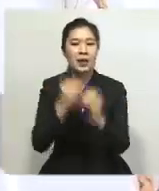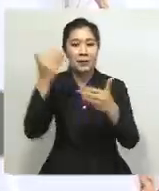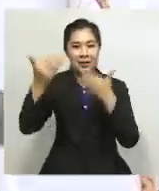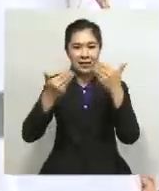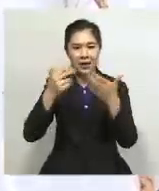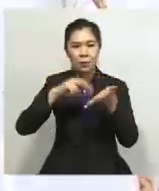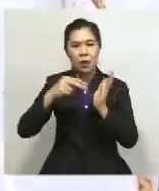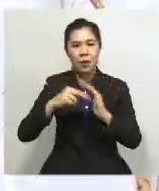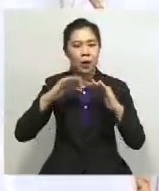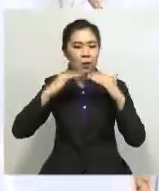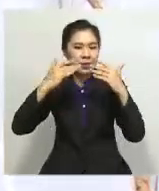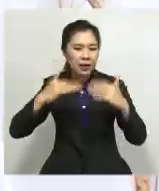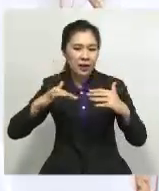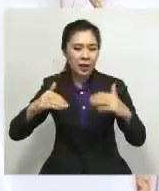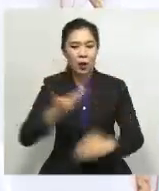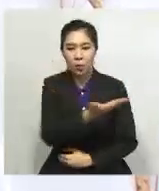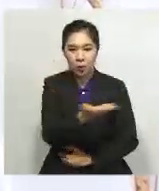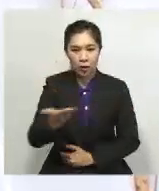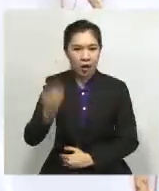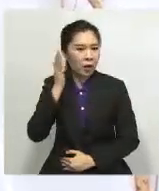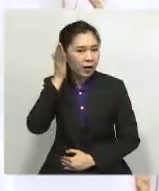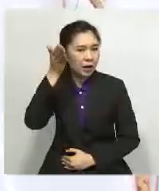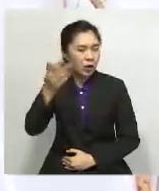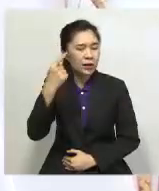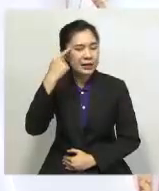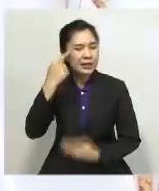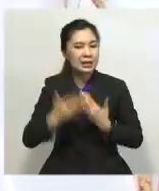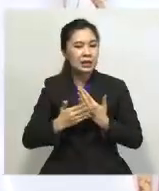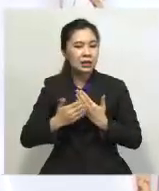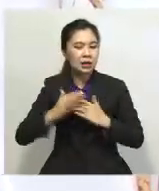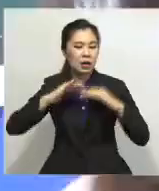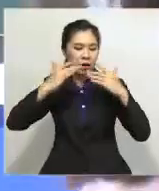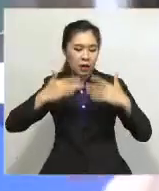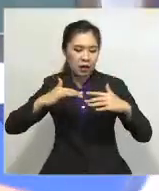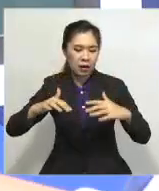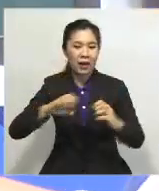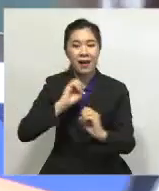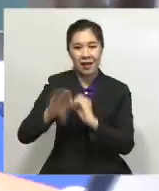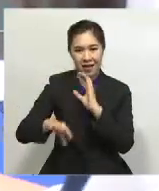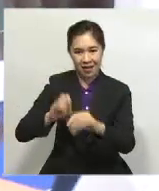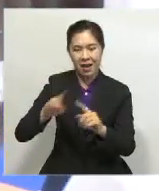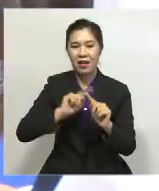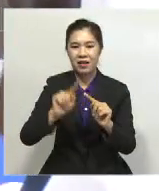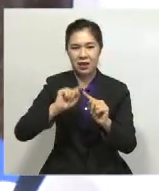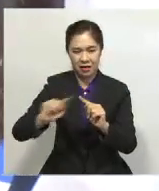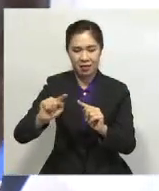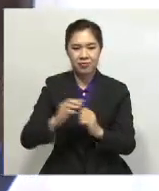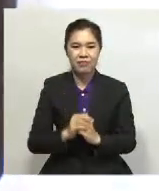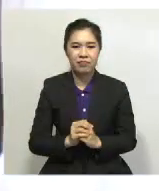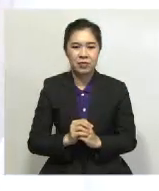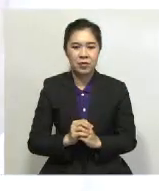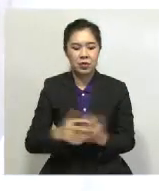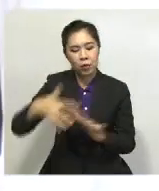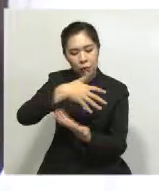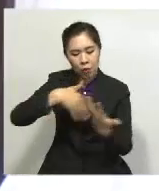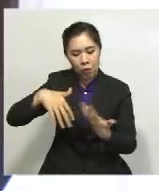ทะเลพวกเราและอนาคตนะครับให้ตระหนักถึงปัญหาขยะทะเลที่ส่งผลกระทบต่อสิ่งแวดล้อมในทะเลเป็นวงกว้างทั้งระบบ